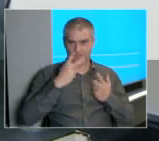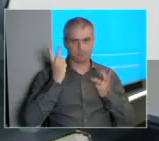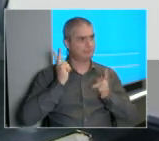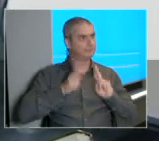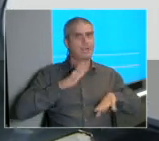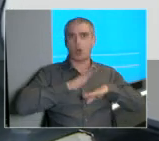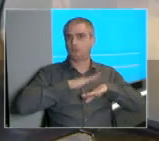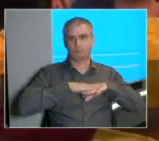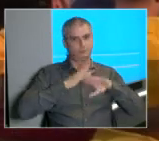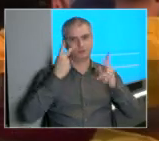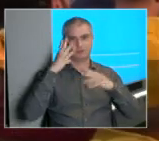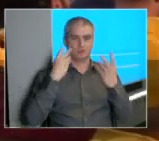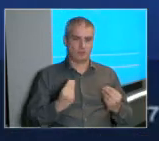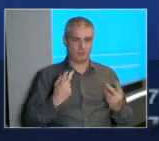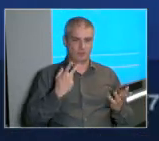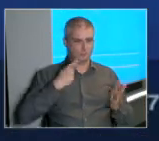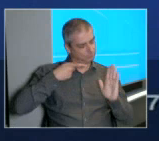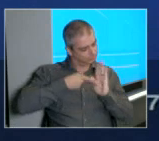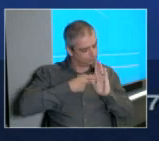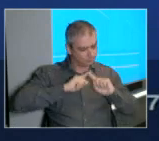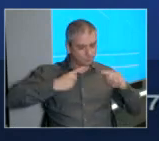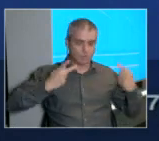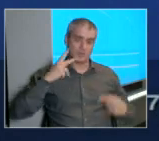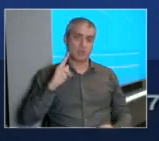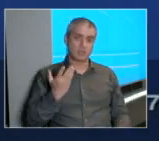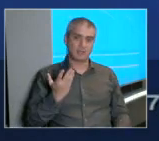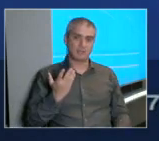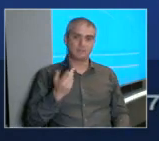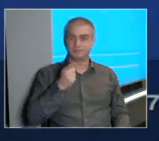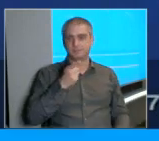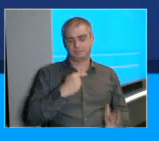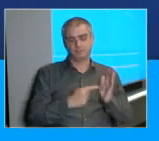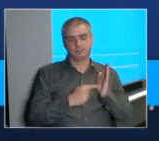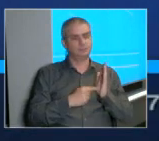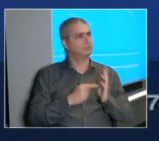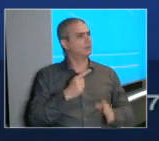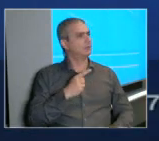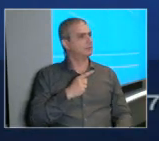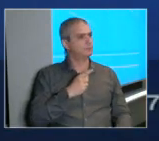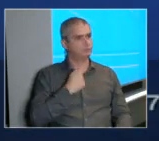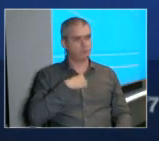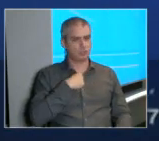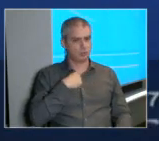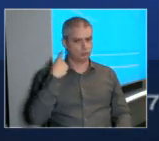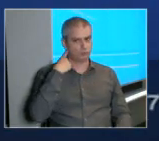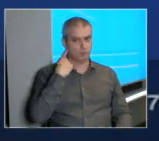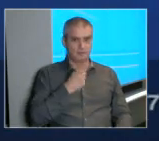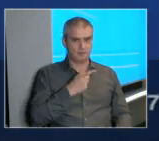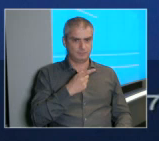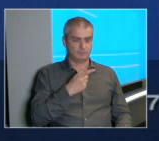יכולות רבות יותר, גוונות יותר, וזאת הסיבה. וכשאנחנו שומעים